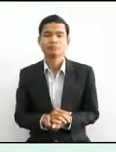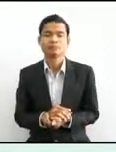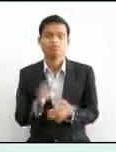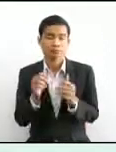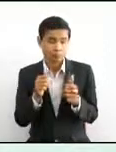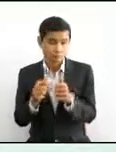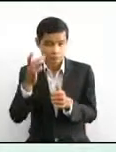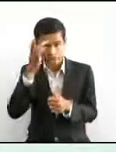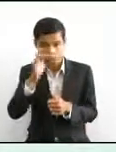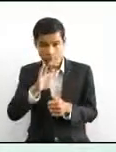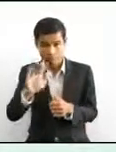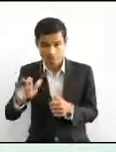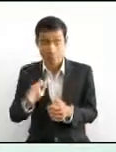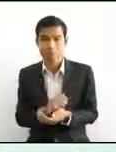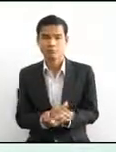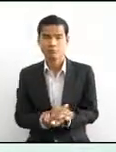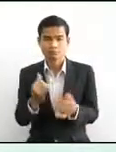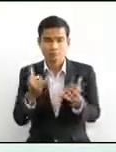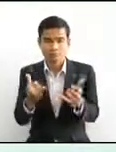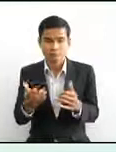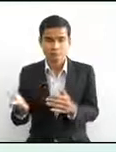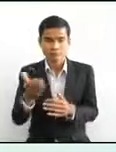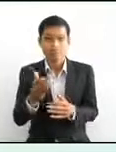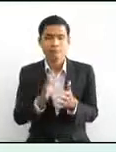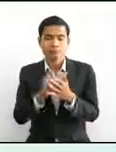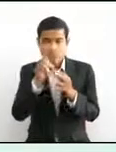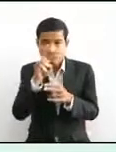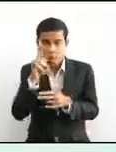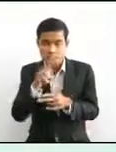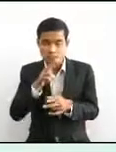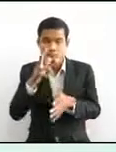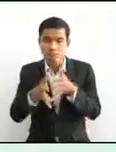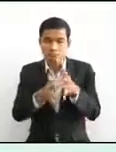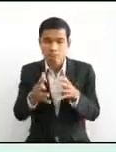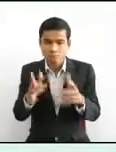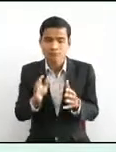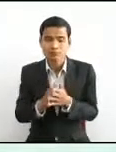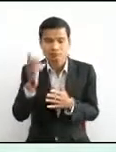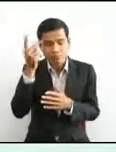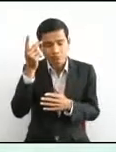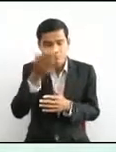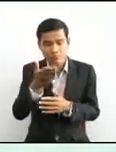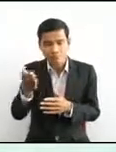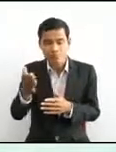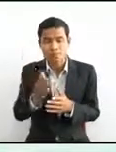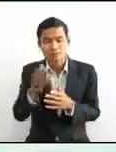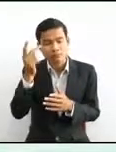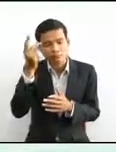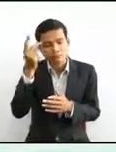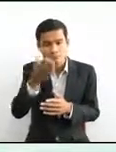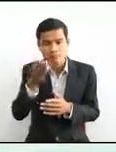Chà, bố cài mình tên con. À lời con ăn, ạ tập bạp rồi hỏi. Con kịch mơ. Con kịch